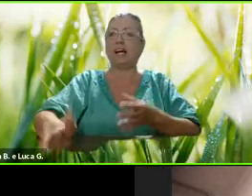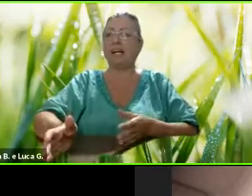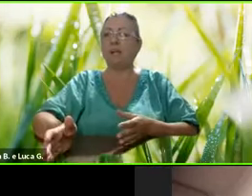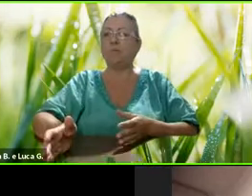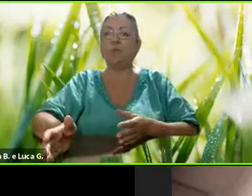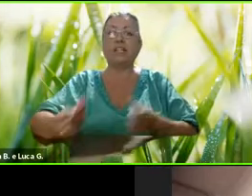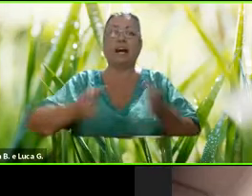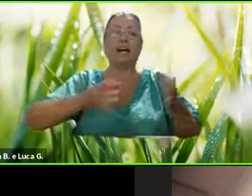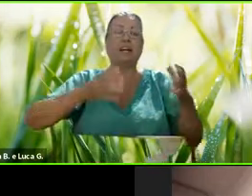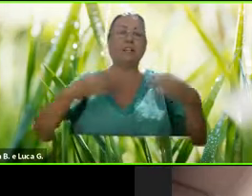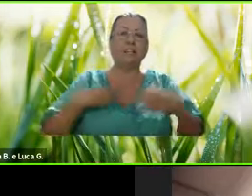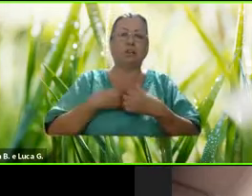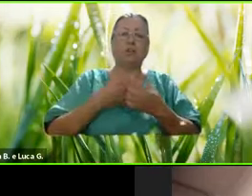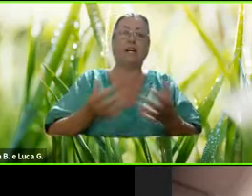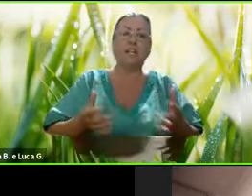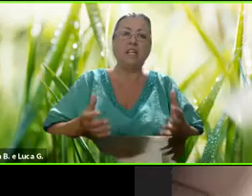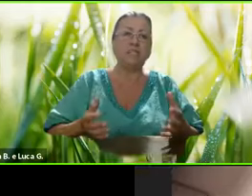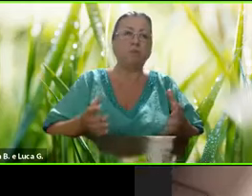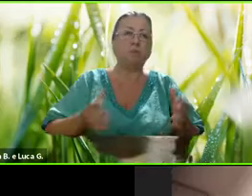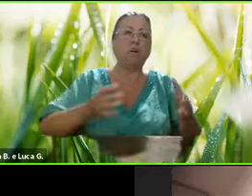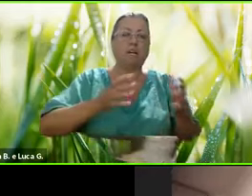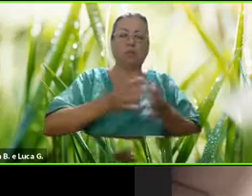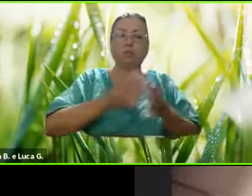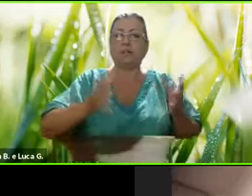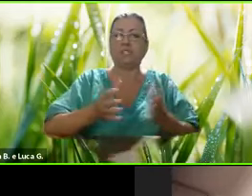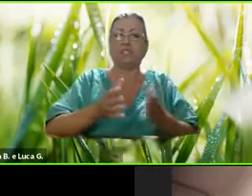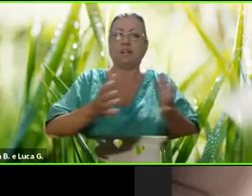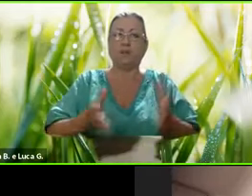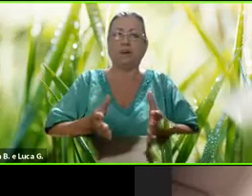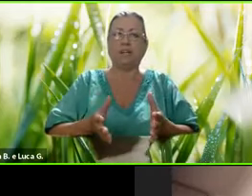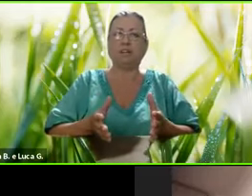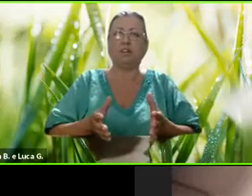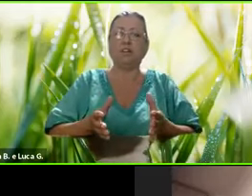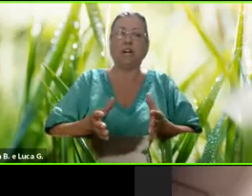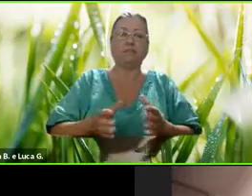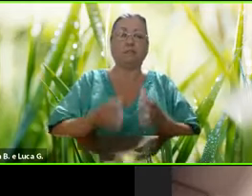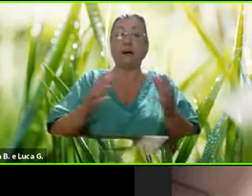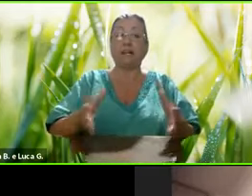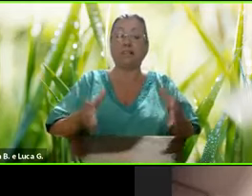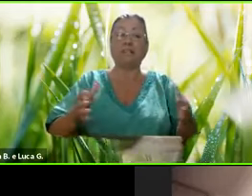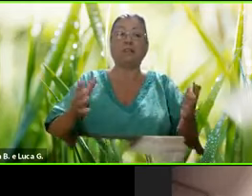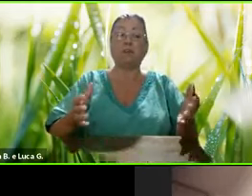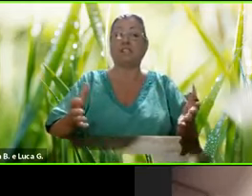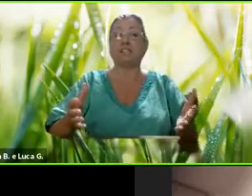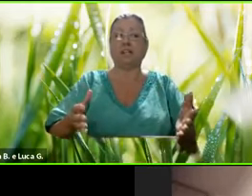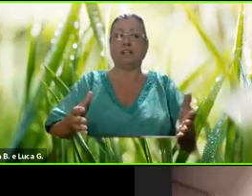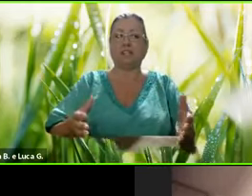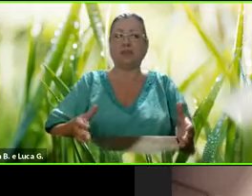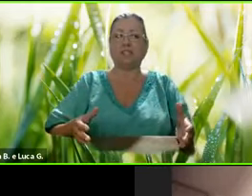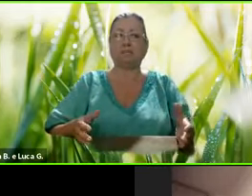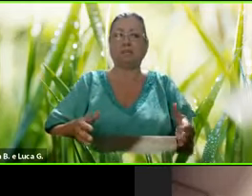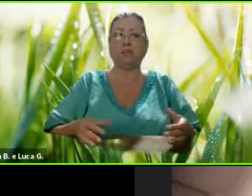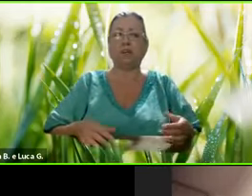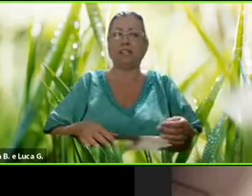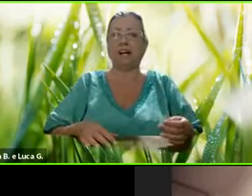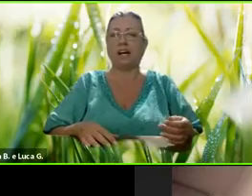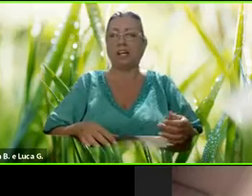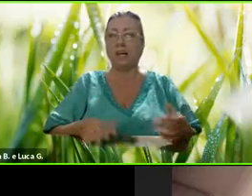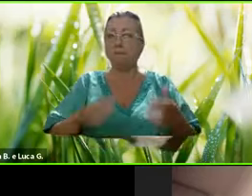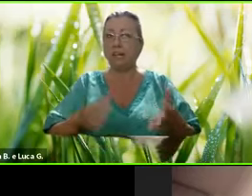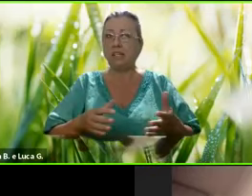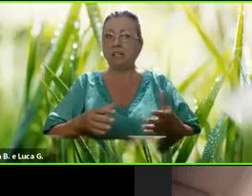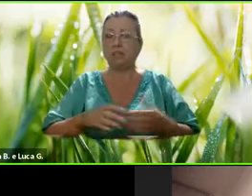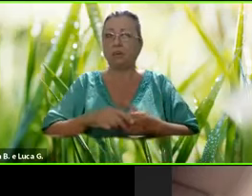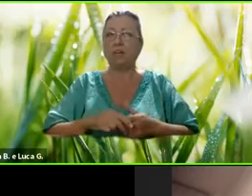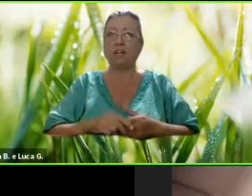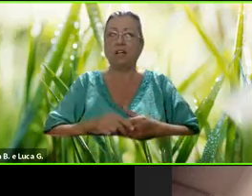e l'immunità dell'organismo, tutta questa roba, no? Fa parte di questa spiritualità